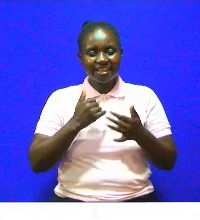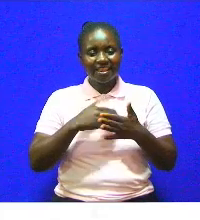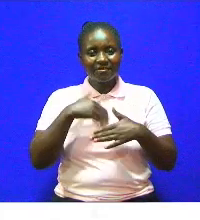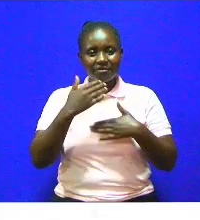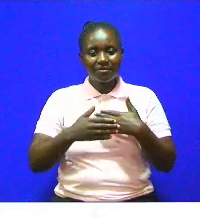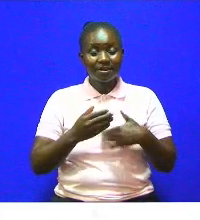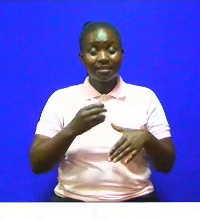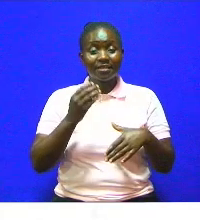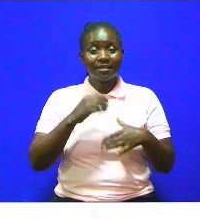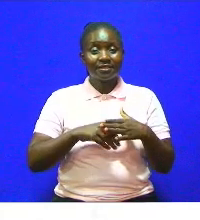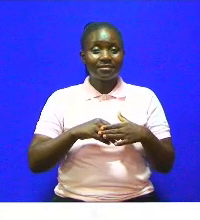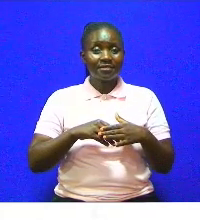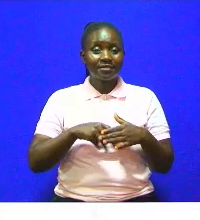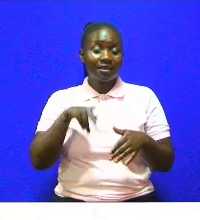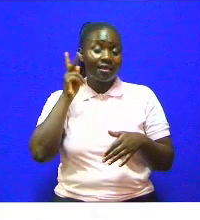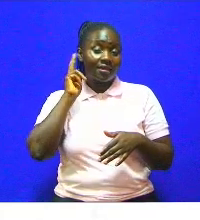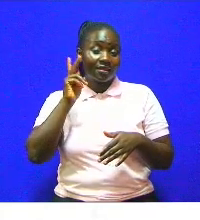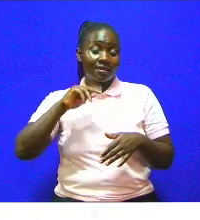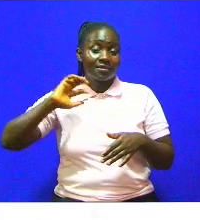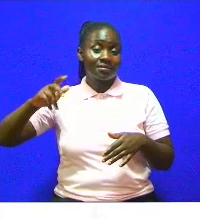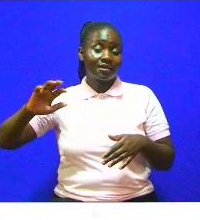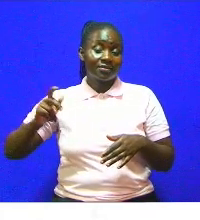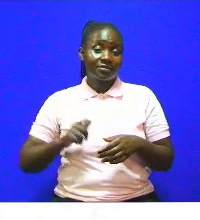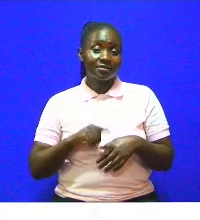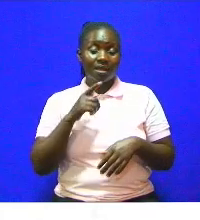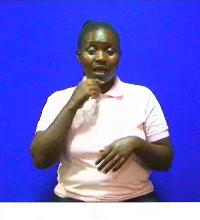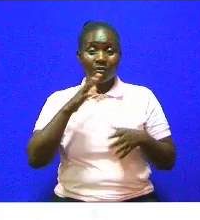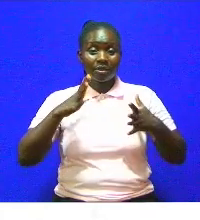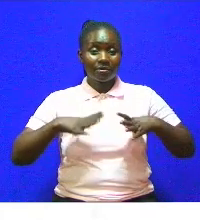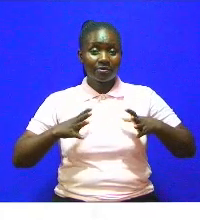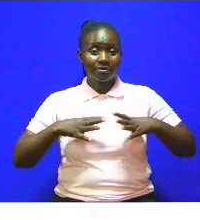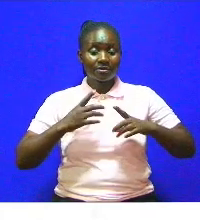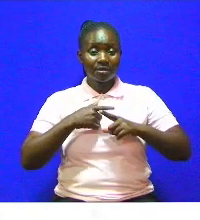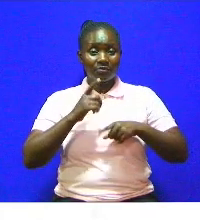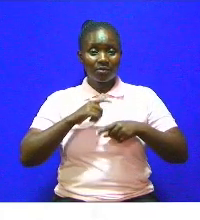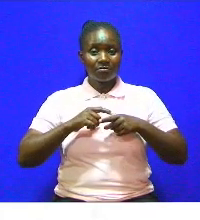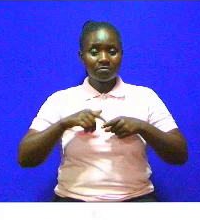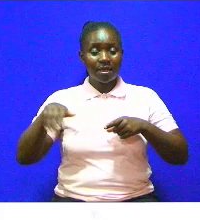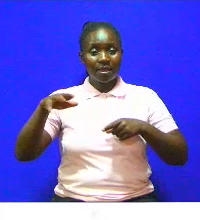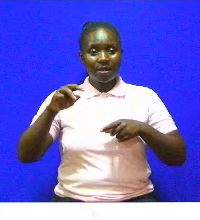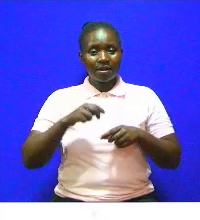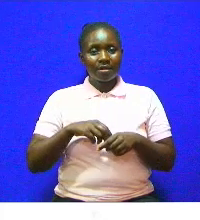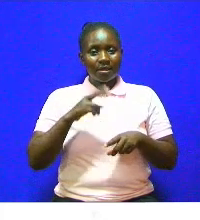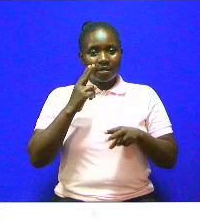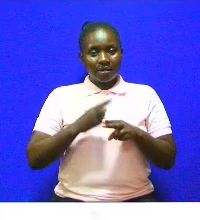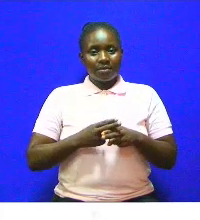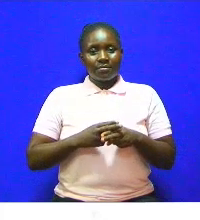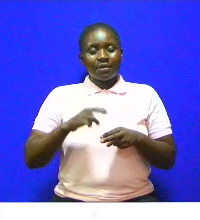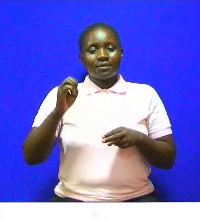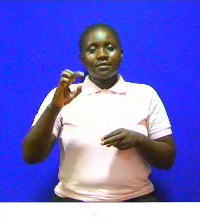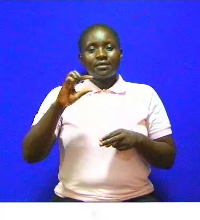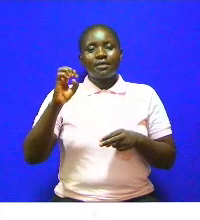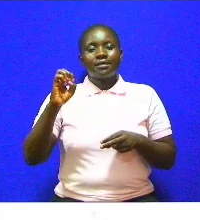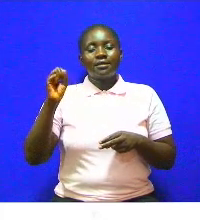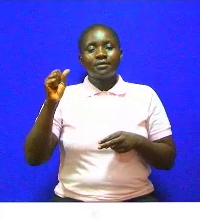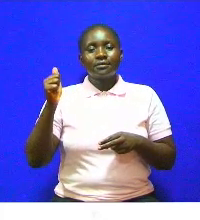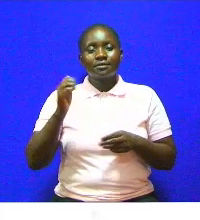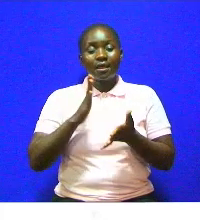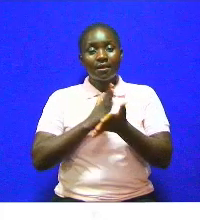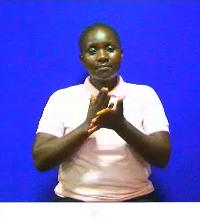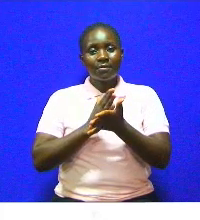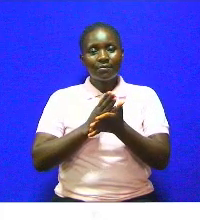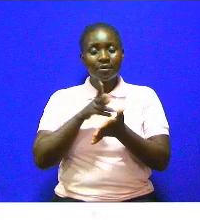ime county ya Kisinigo ensemo ya menyikorwa ase ensemo ya Egesa erobo gatagati bwe